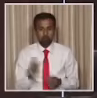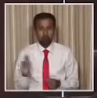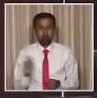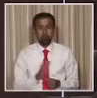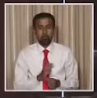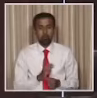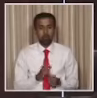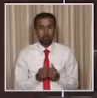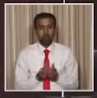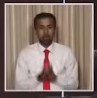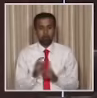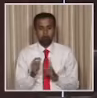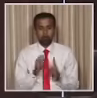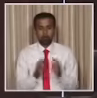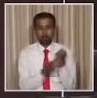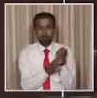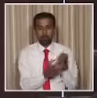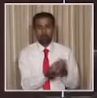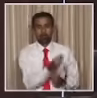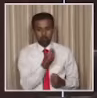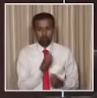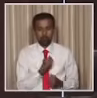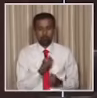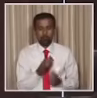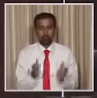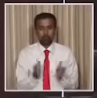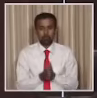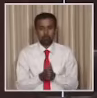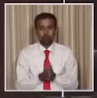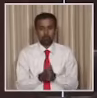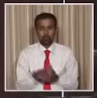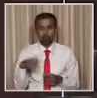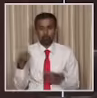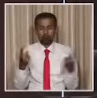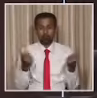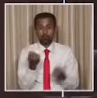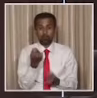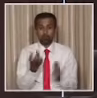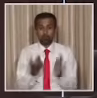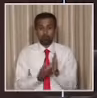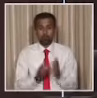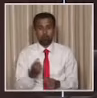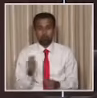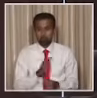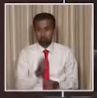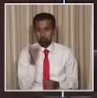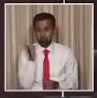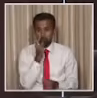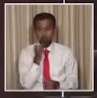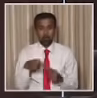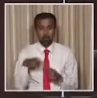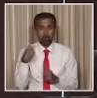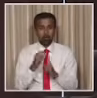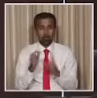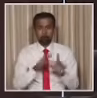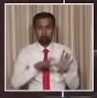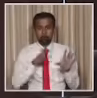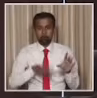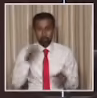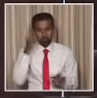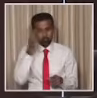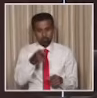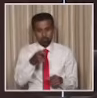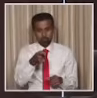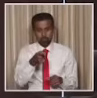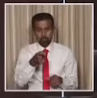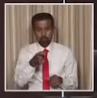patten apita parliamentu deemanawak denawa. Ewat ekka misak tawa kagen hari satayak me rohana bandara aragena thiyala kiwwot mama heta parliamentu gen ayin wenawa matak thiyagan.